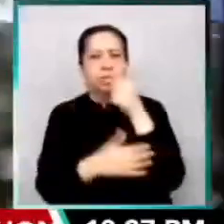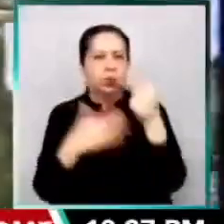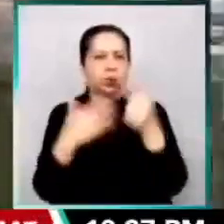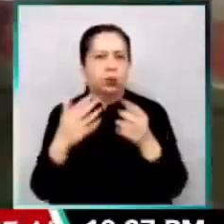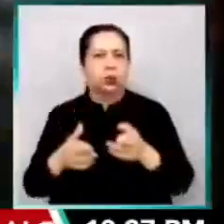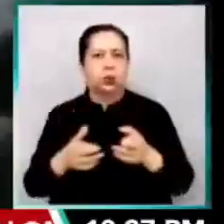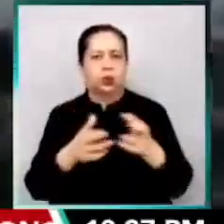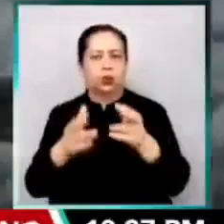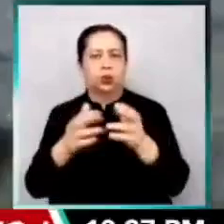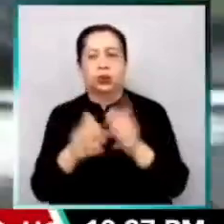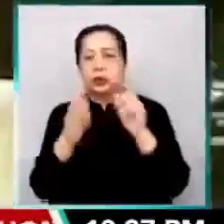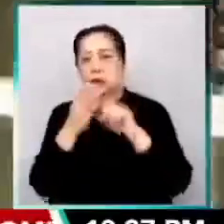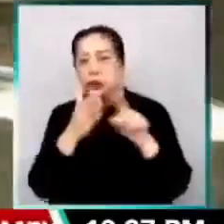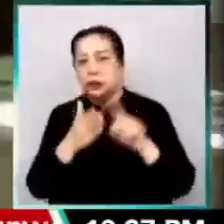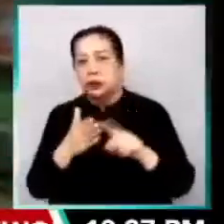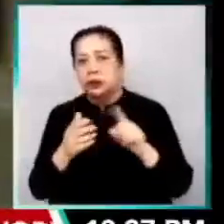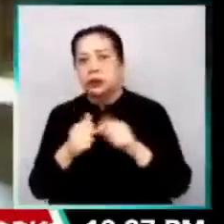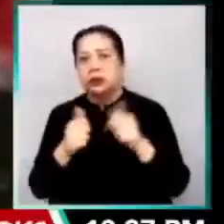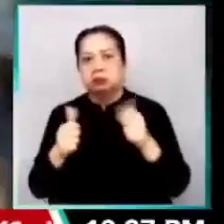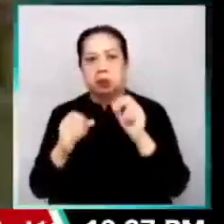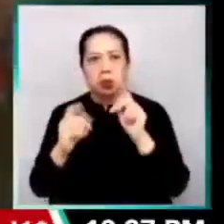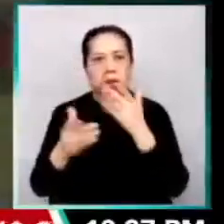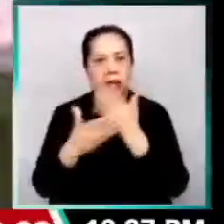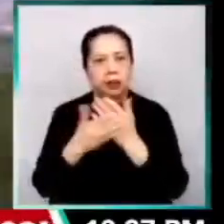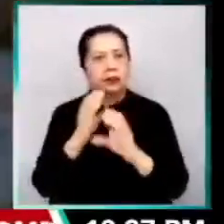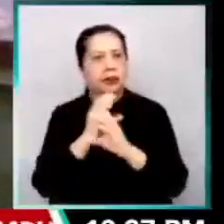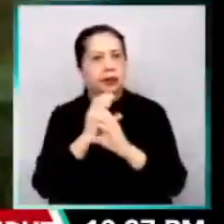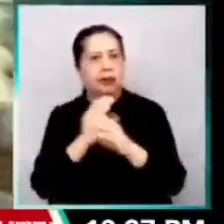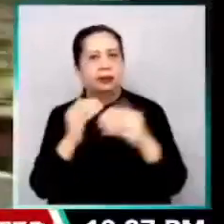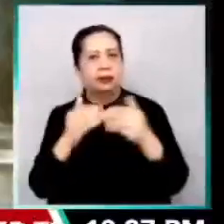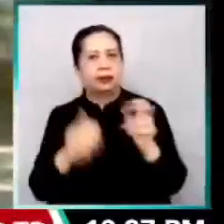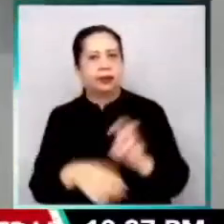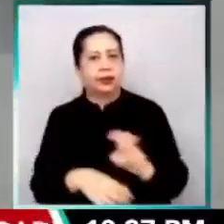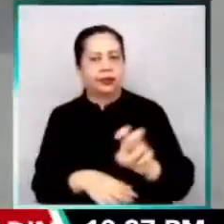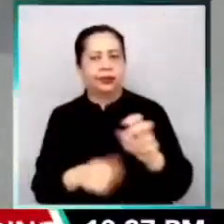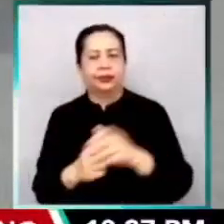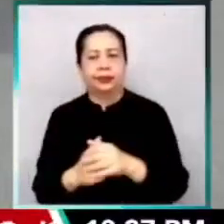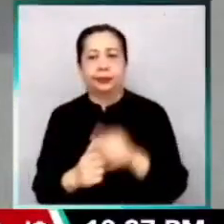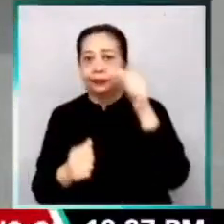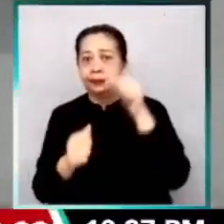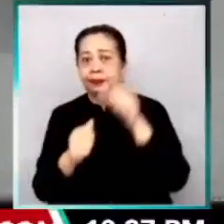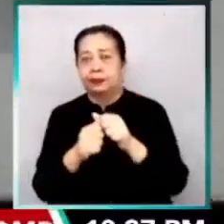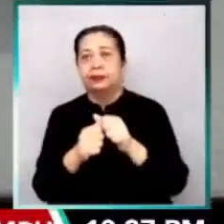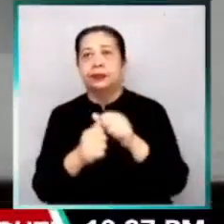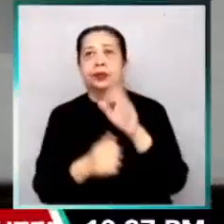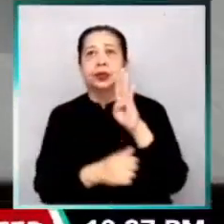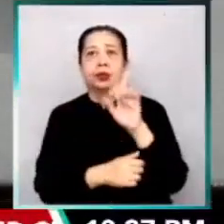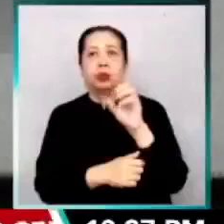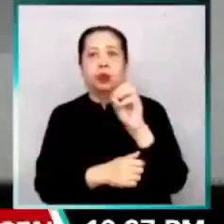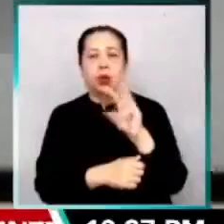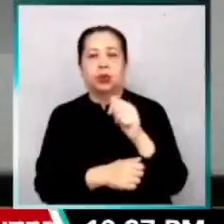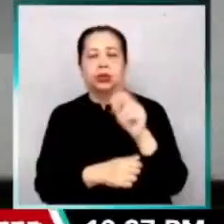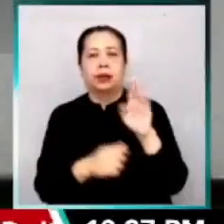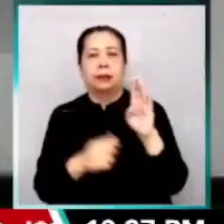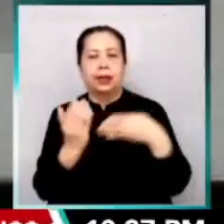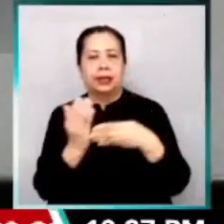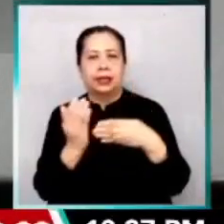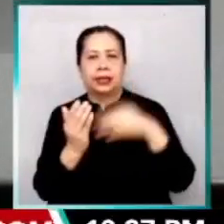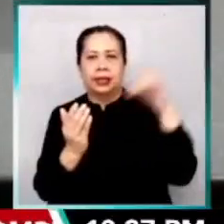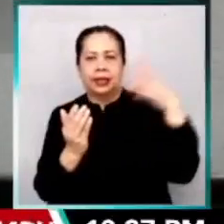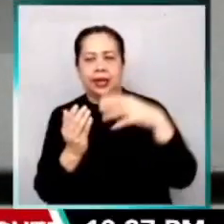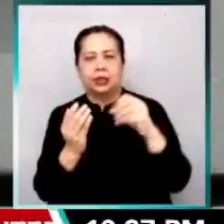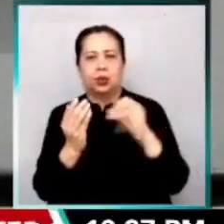i-check at siguruhin kondisyon ng sasakyan bago bumiyahe. Tatandaan ang blow baggets o battery, lights, oil,